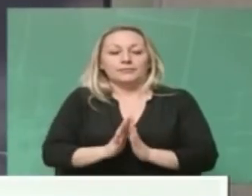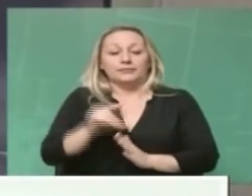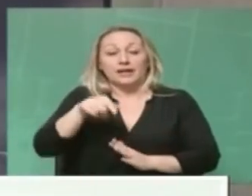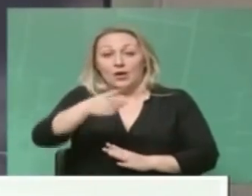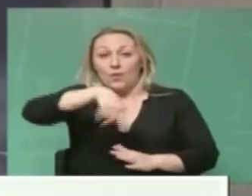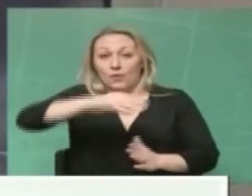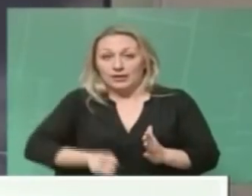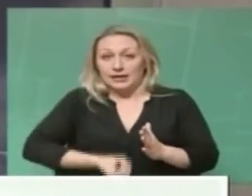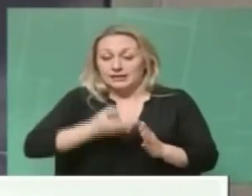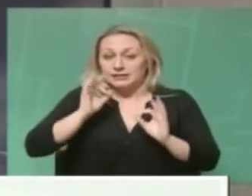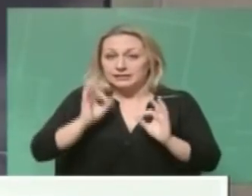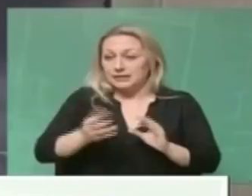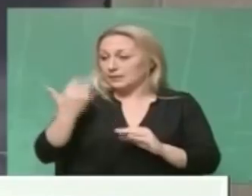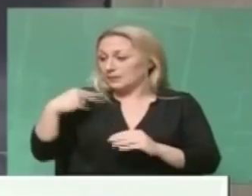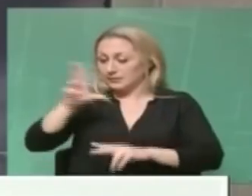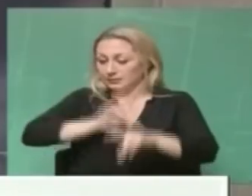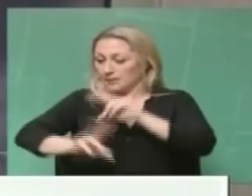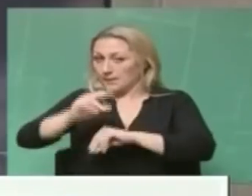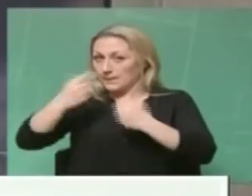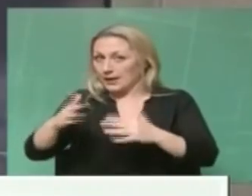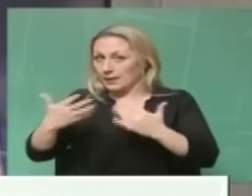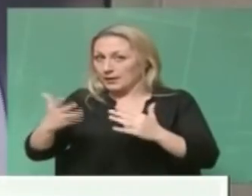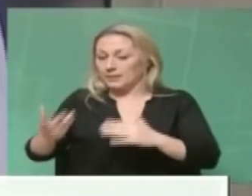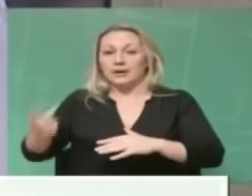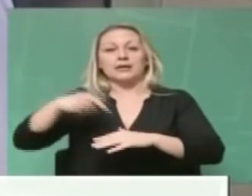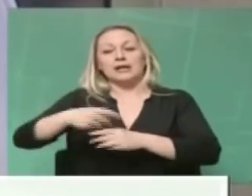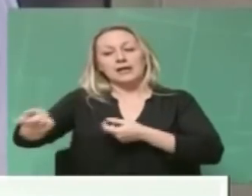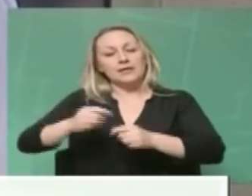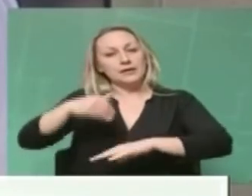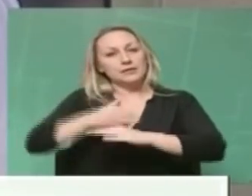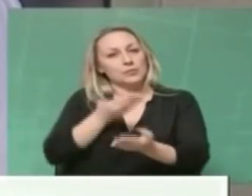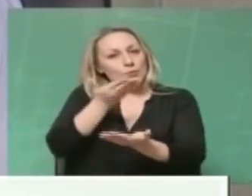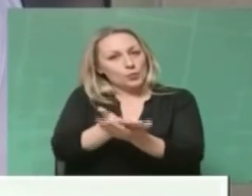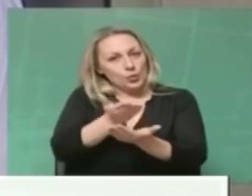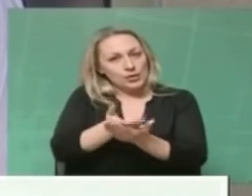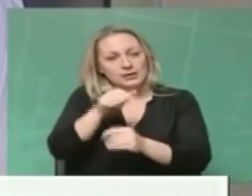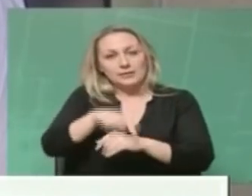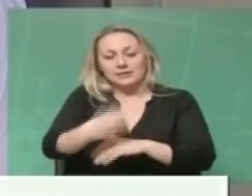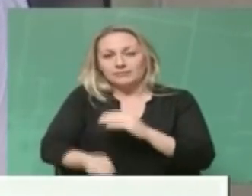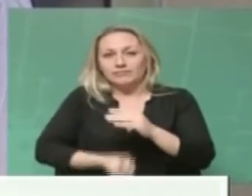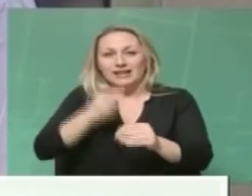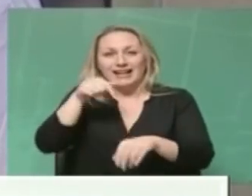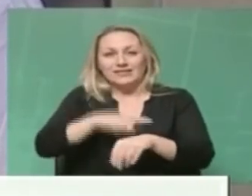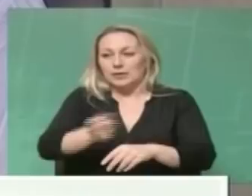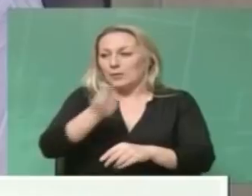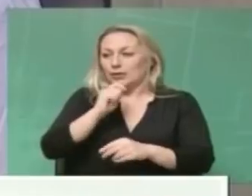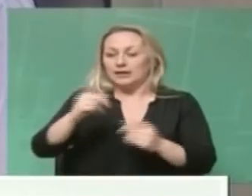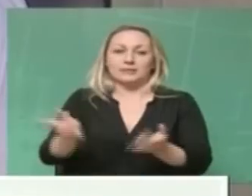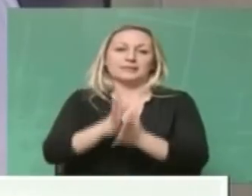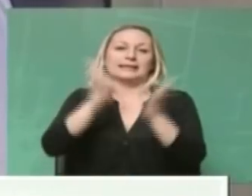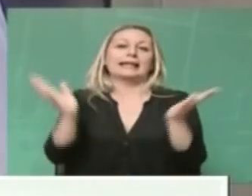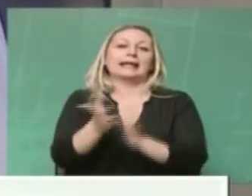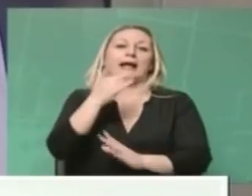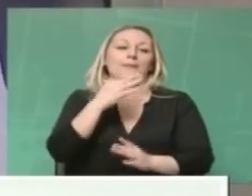και με βάση πράγματα τα οποία έχουμε συζητήσει εδώ και με βάση εισηγήσεις και της διοίκησης. Δεν είναι απλά και μόνο γενικές πολιτικές έτσι,